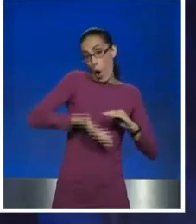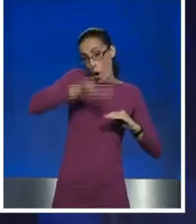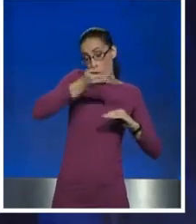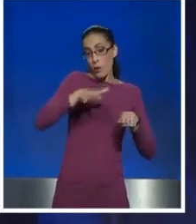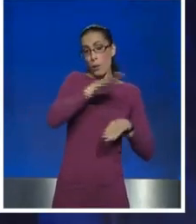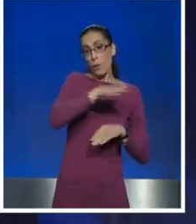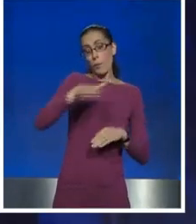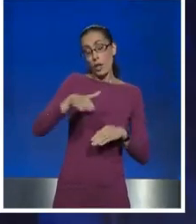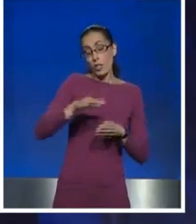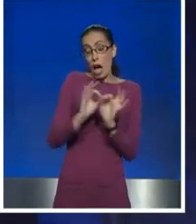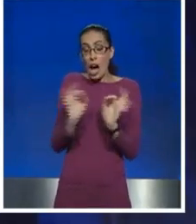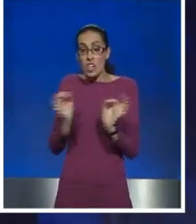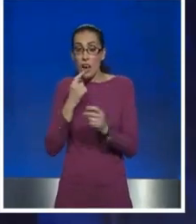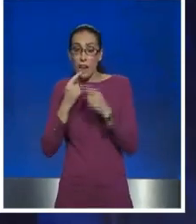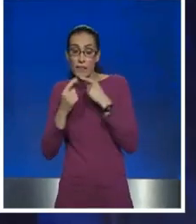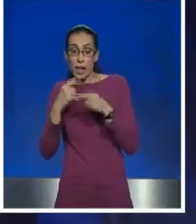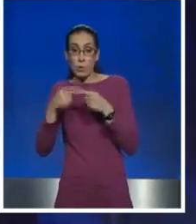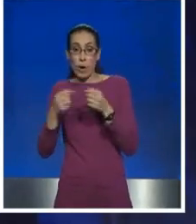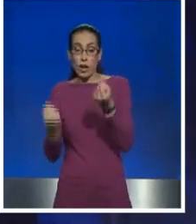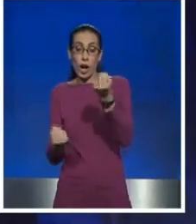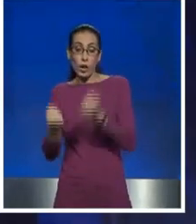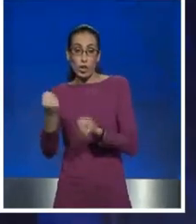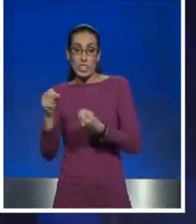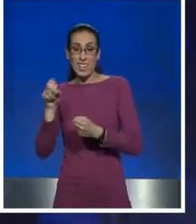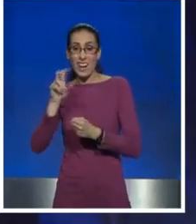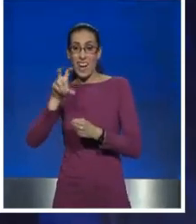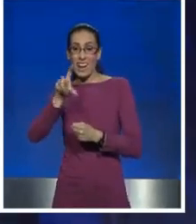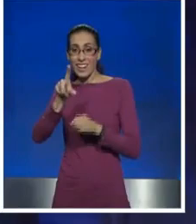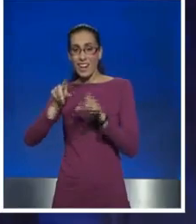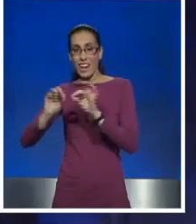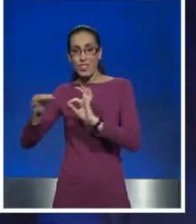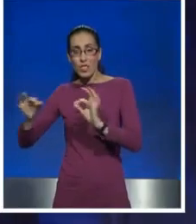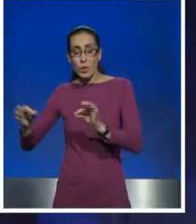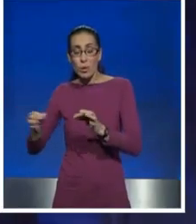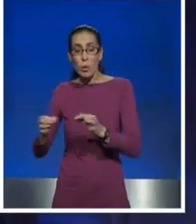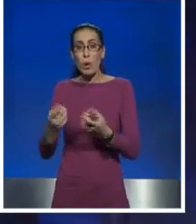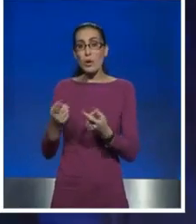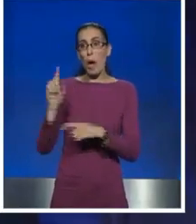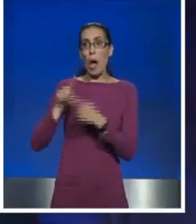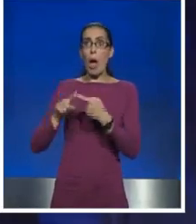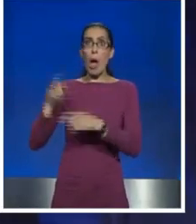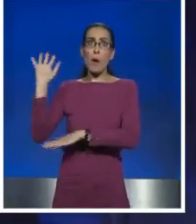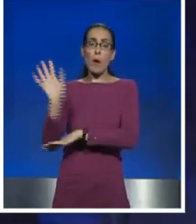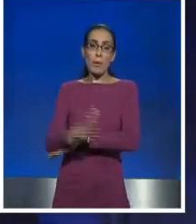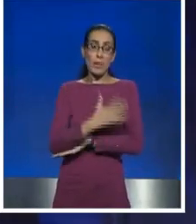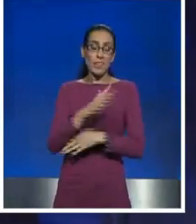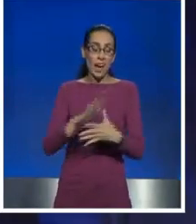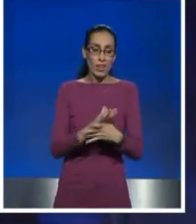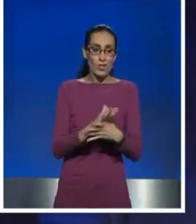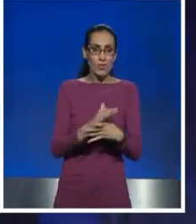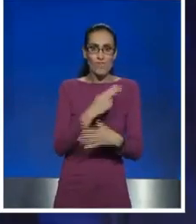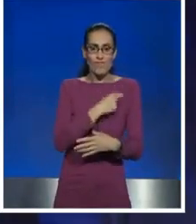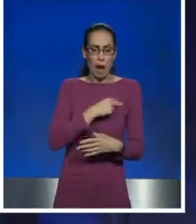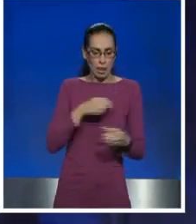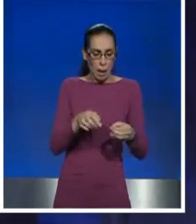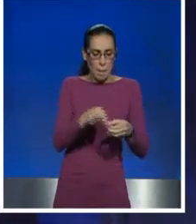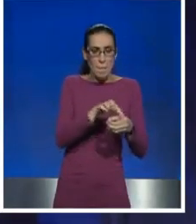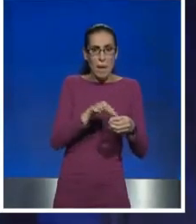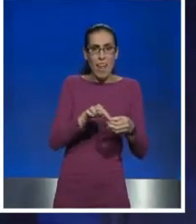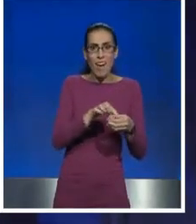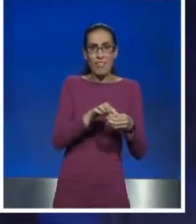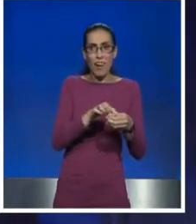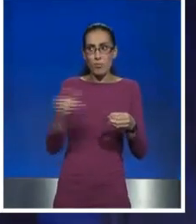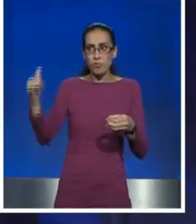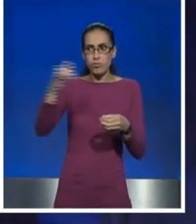karozzi tal-elettriku u fuq ambje. Kif jista' jkun meta għandek blata u fuq del blata